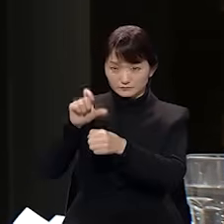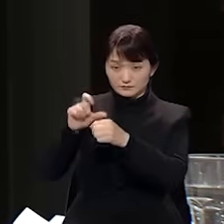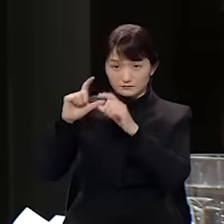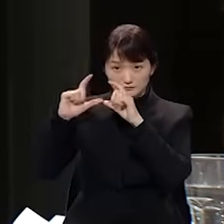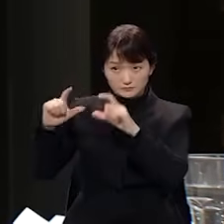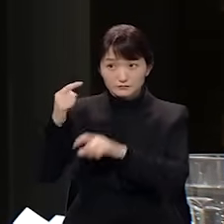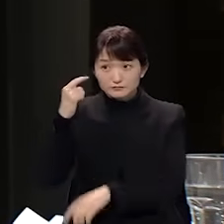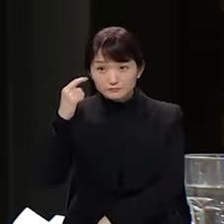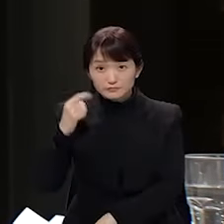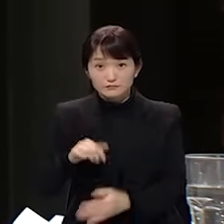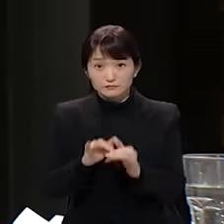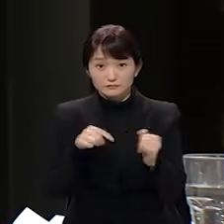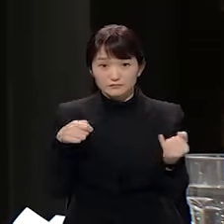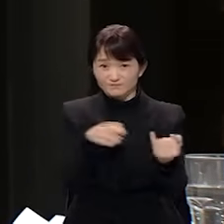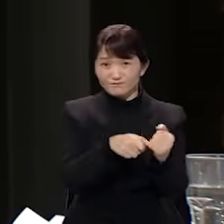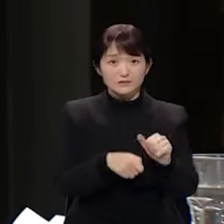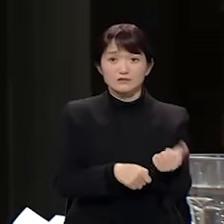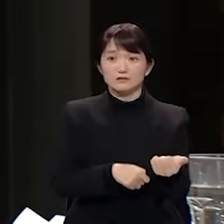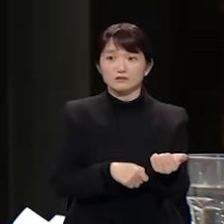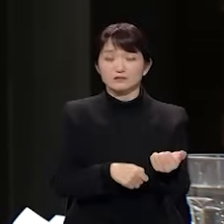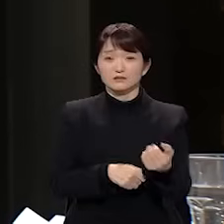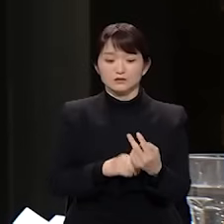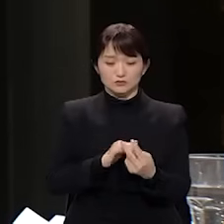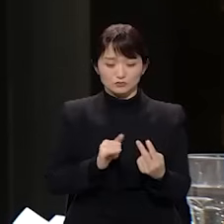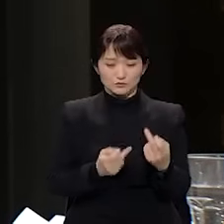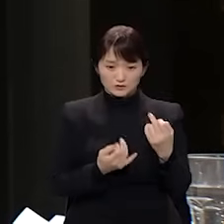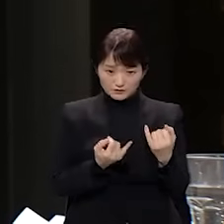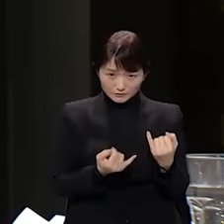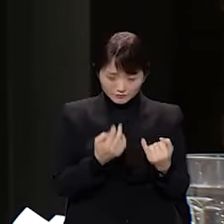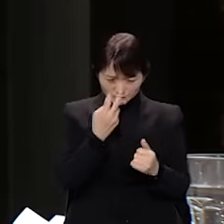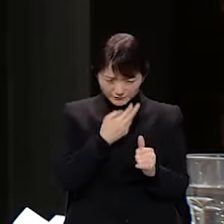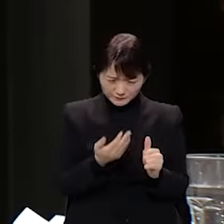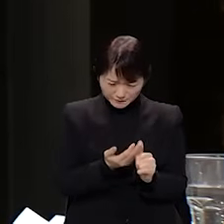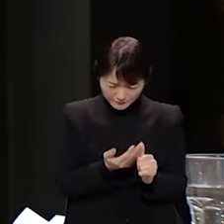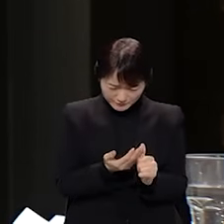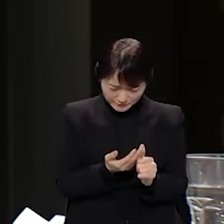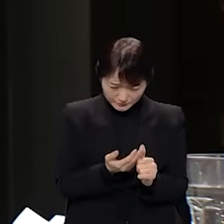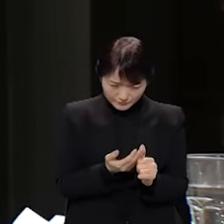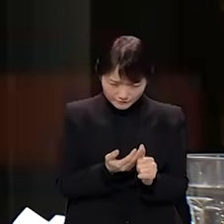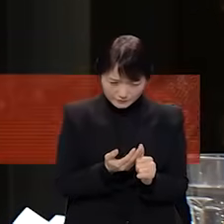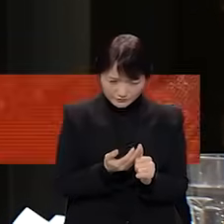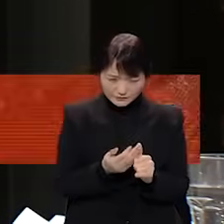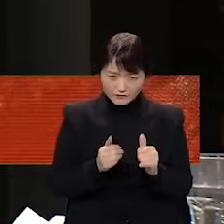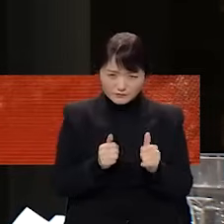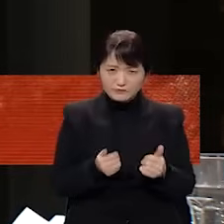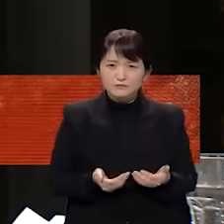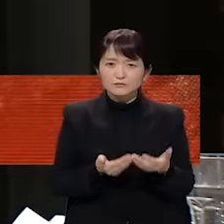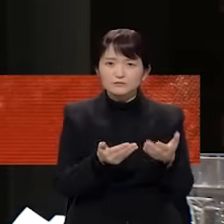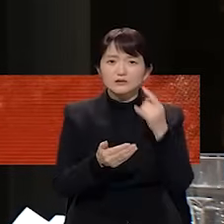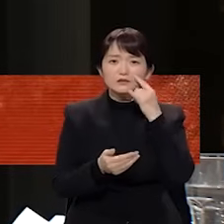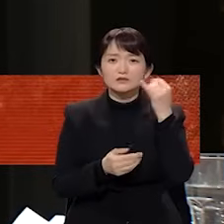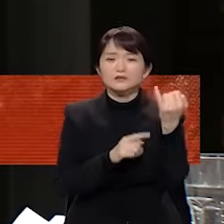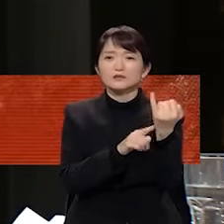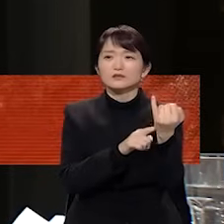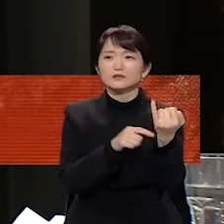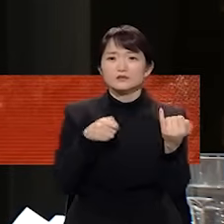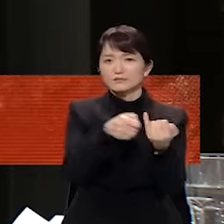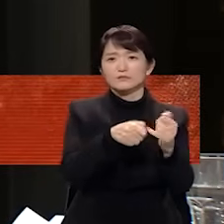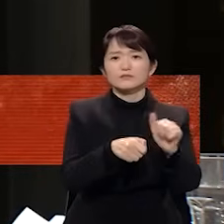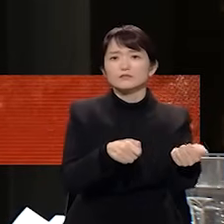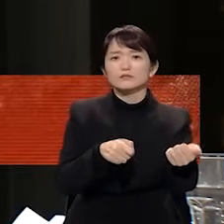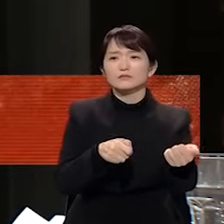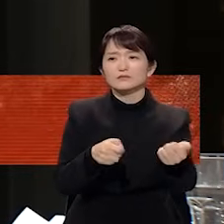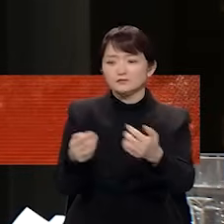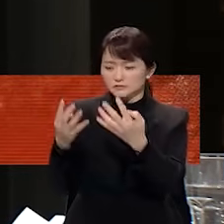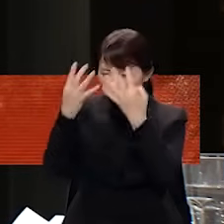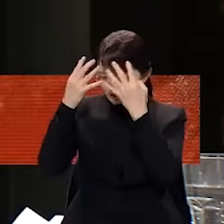죽 어 두 남매를 열심히 키우면서 봉사하며 살고 싶다고 했던 엄마를 어 살해한 자가